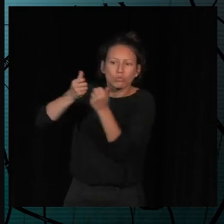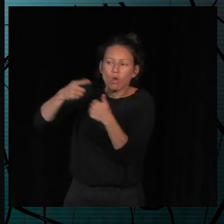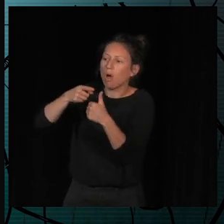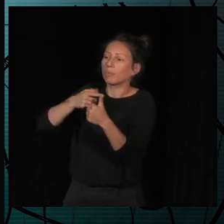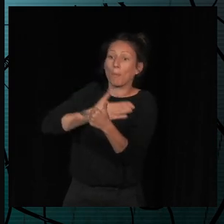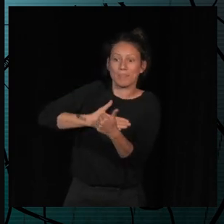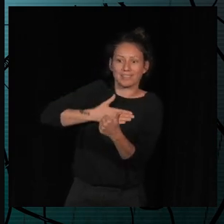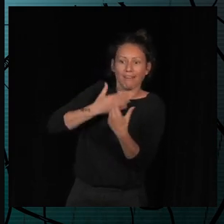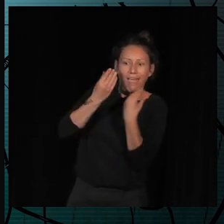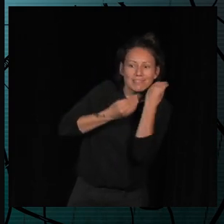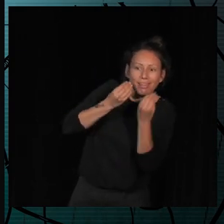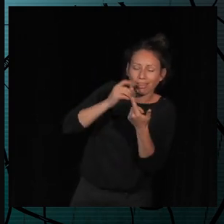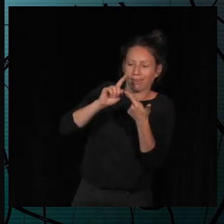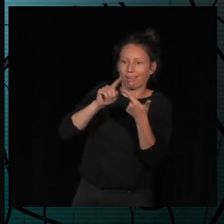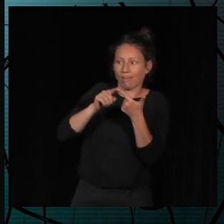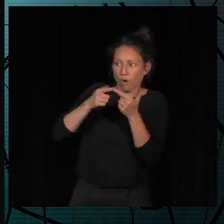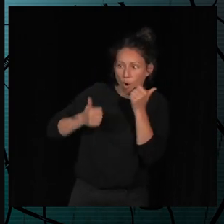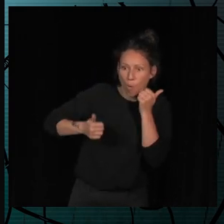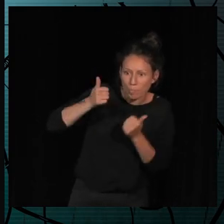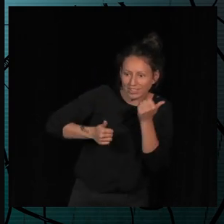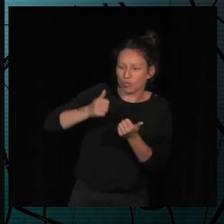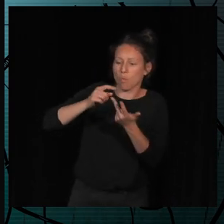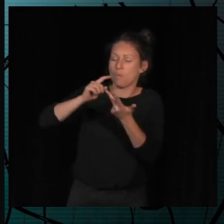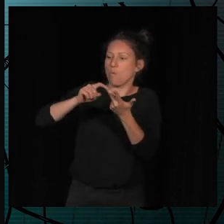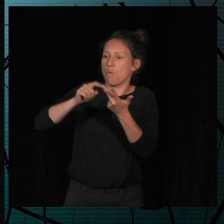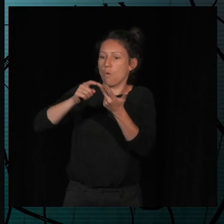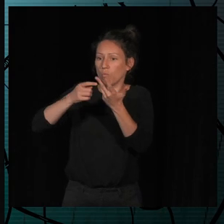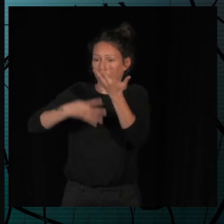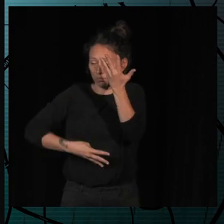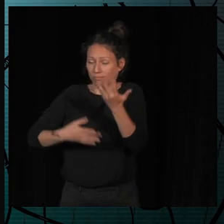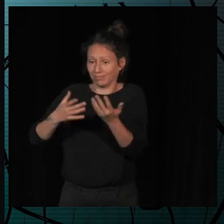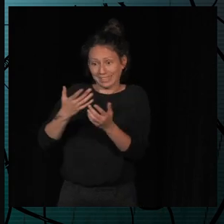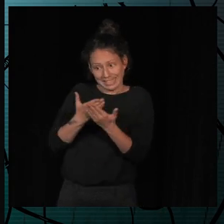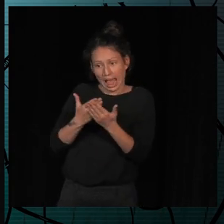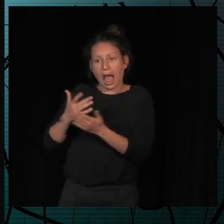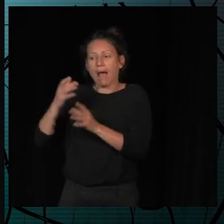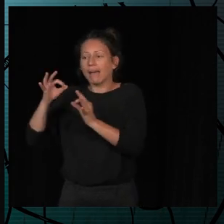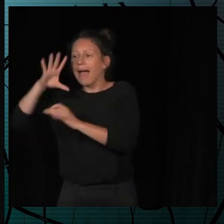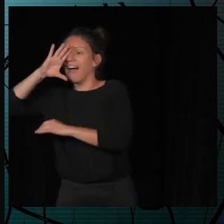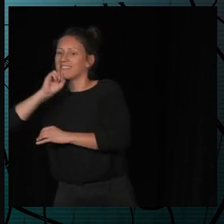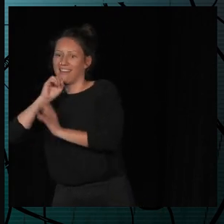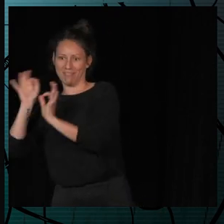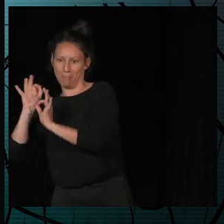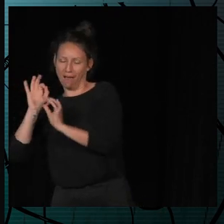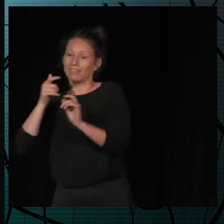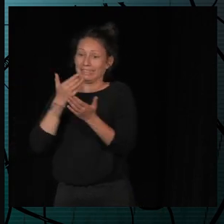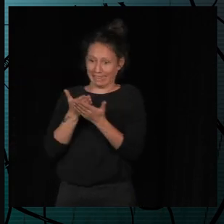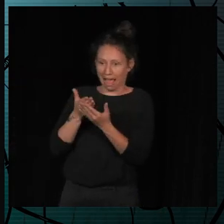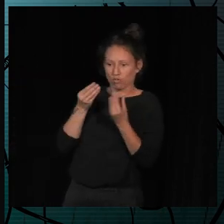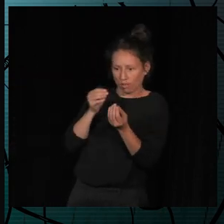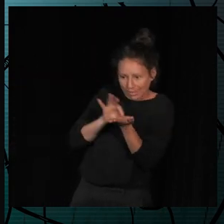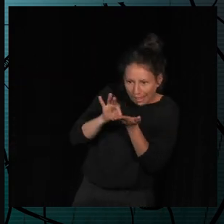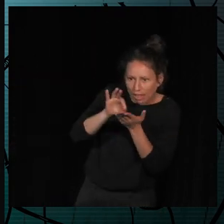étition plaisir de la socialisation toute chose qui n'existe pas dans les jeux de hasard et d'argent donc le fait que les biaiss